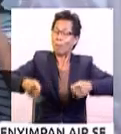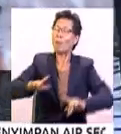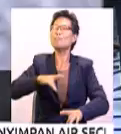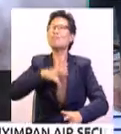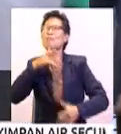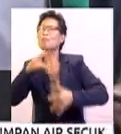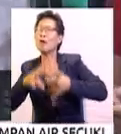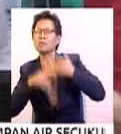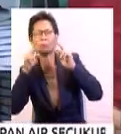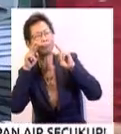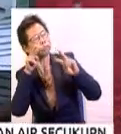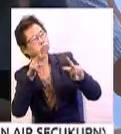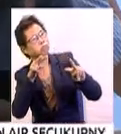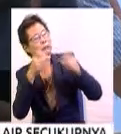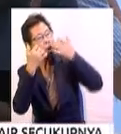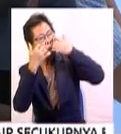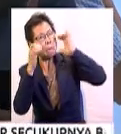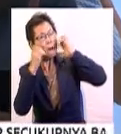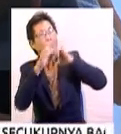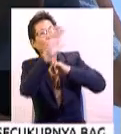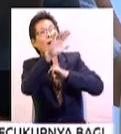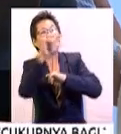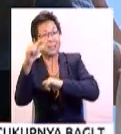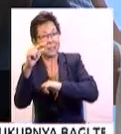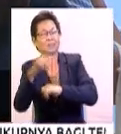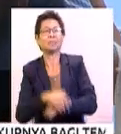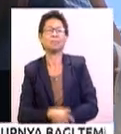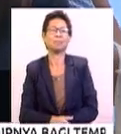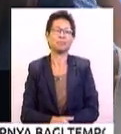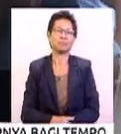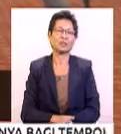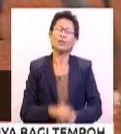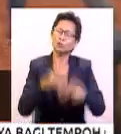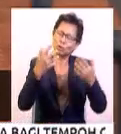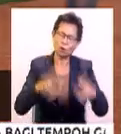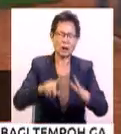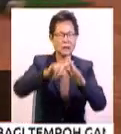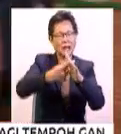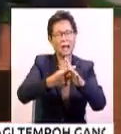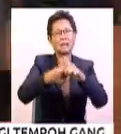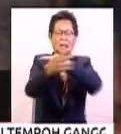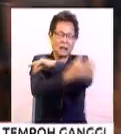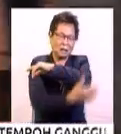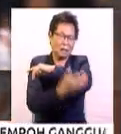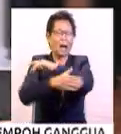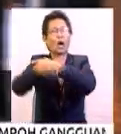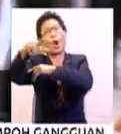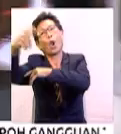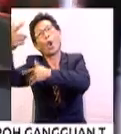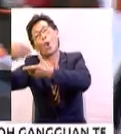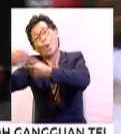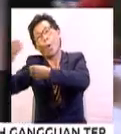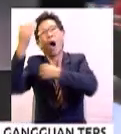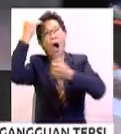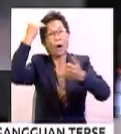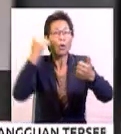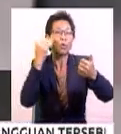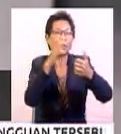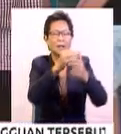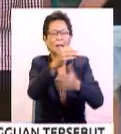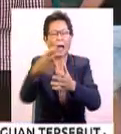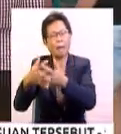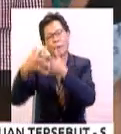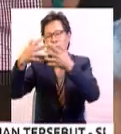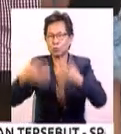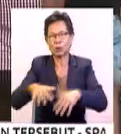merasai dan melihat sendiri kemampuan teknologi mudah alih yang telah bertapak di beberapa negara luar seperti Korea dan Amerika